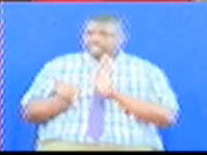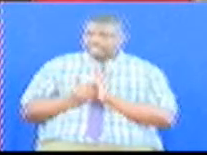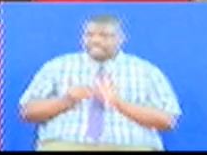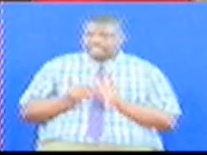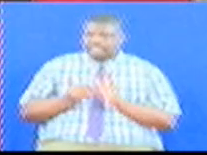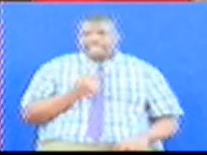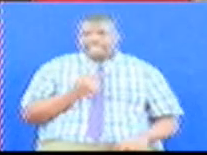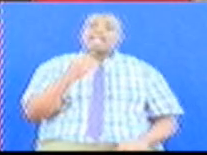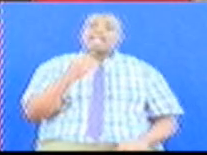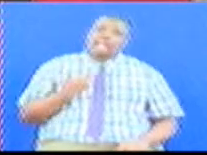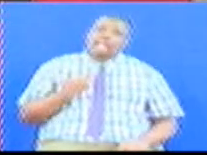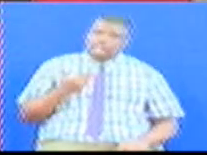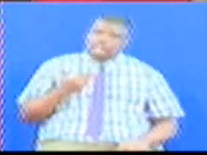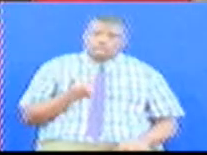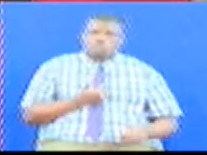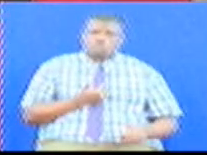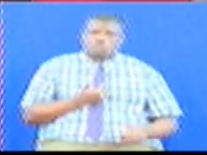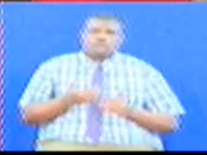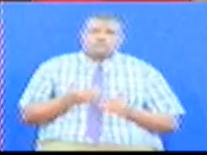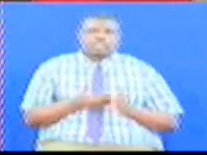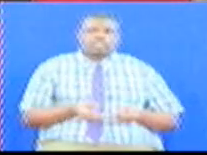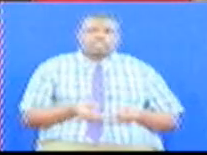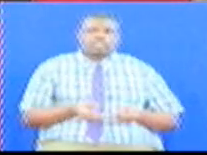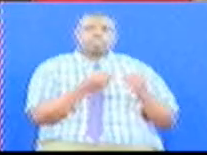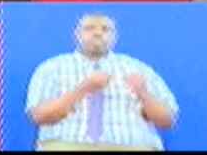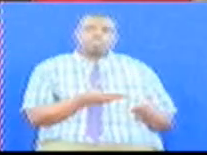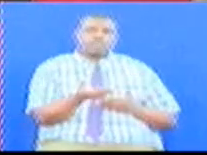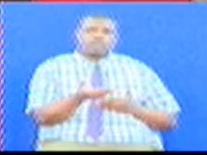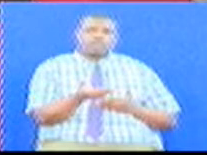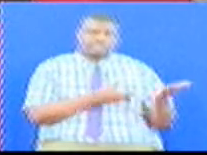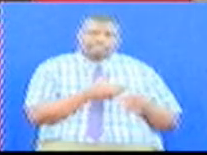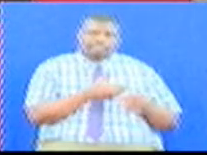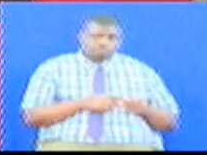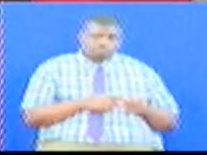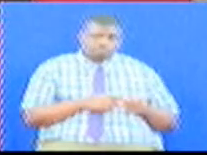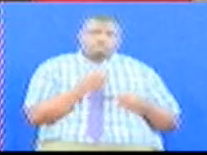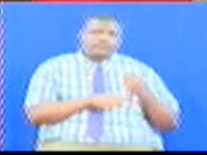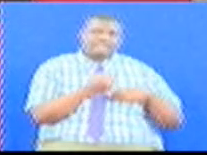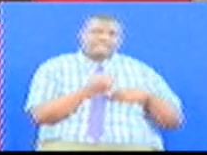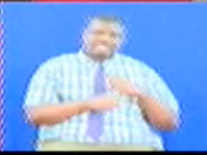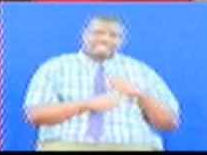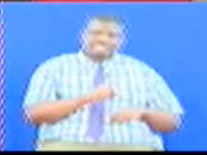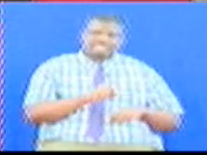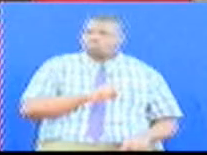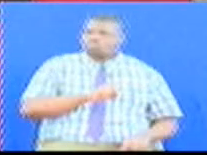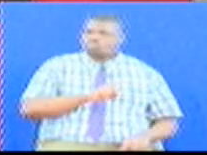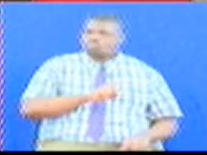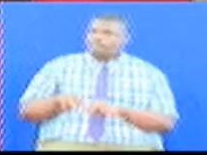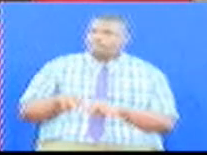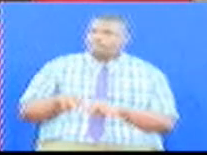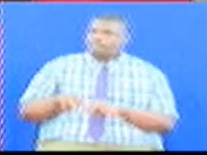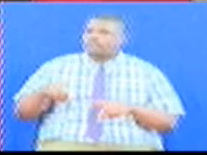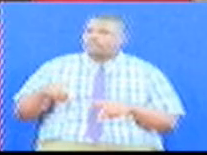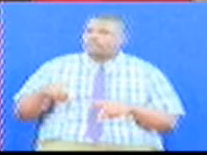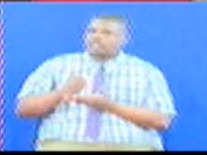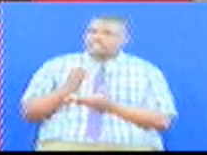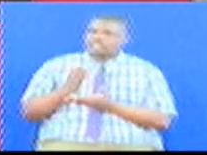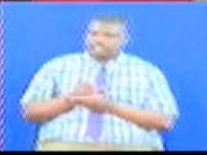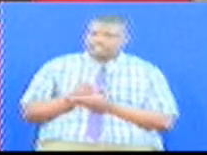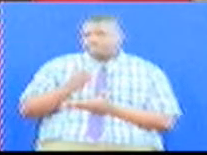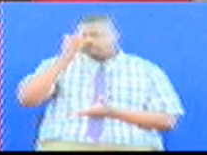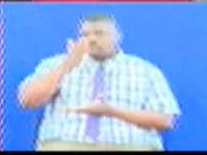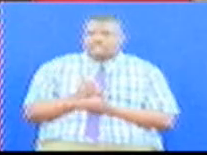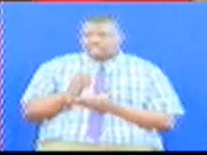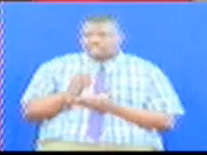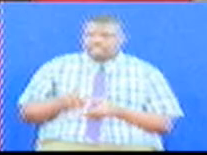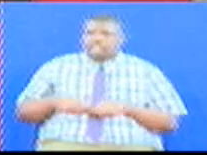inatutaka kwamba wanasheria mnapopewa certificate of practice muende mahakamani mkahakikishe kwamba haki zinatokea na